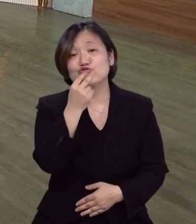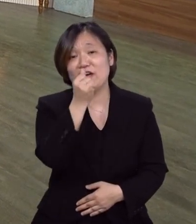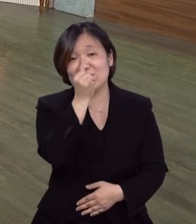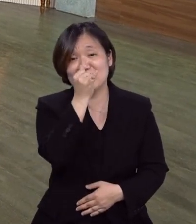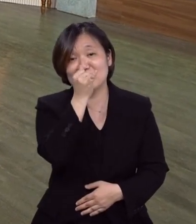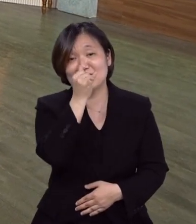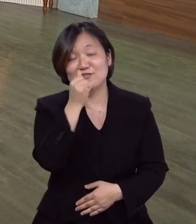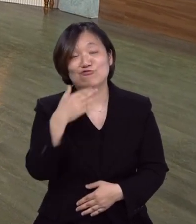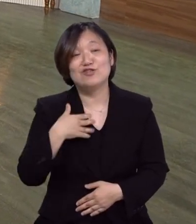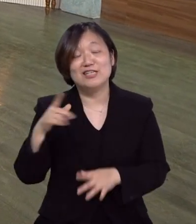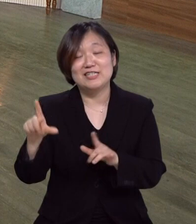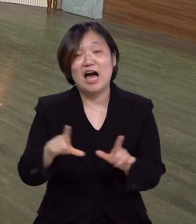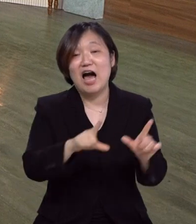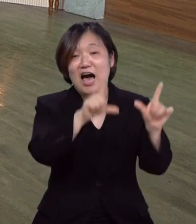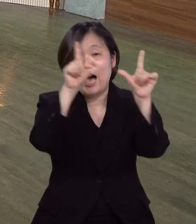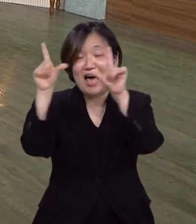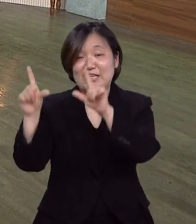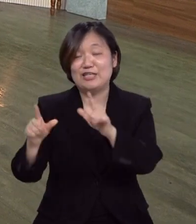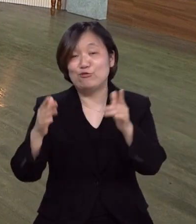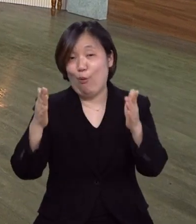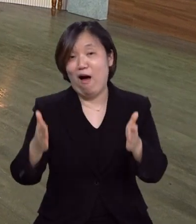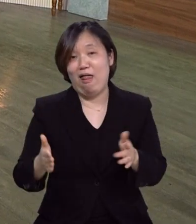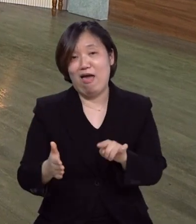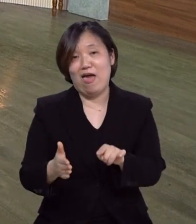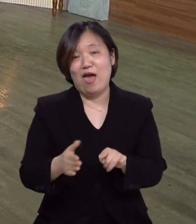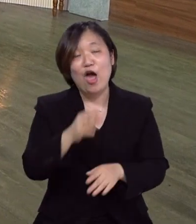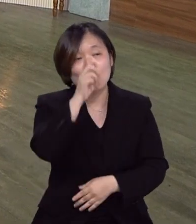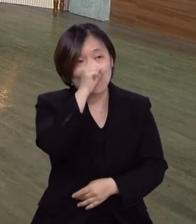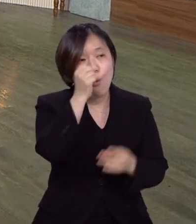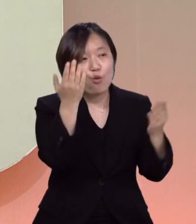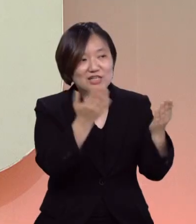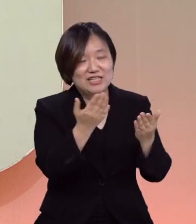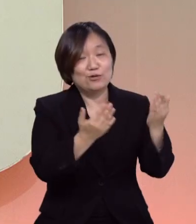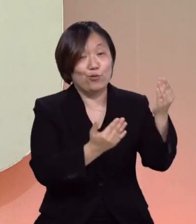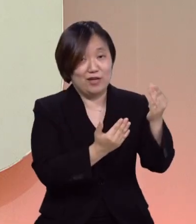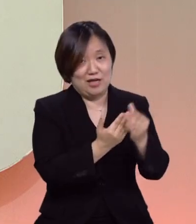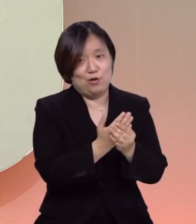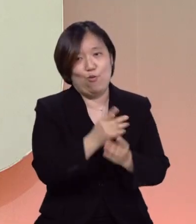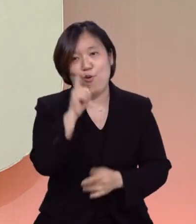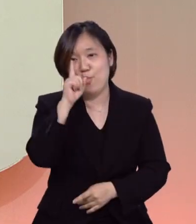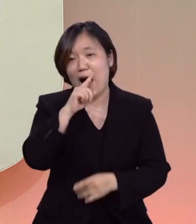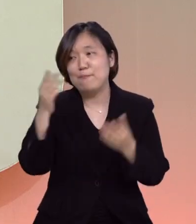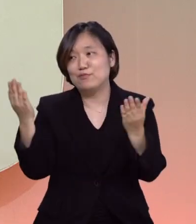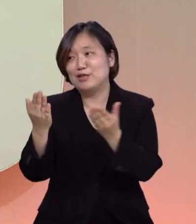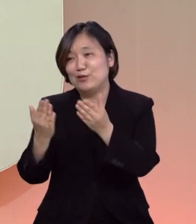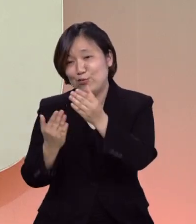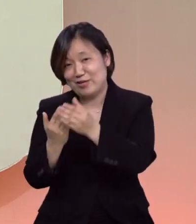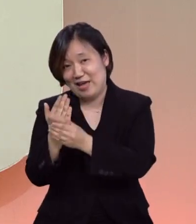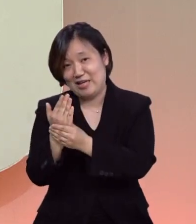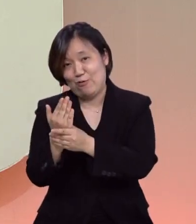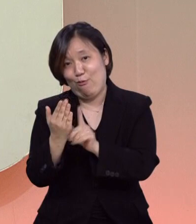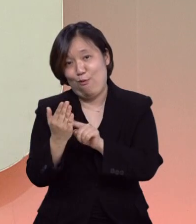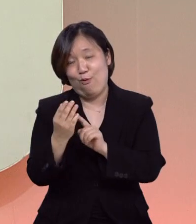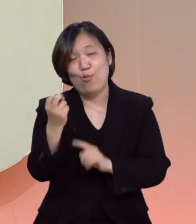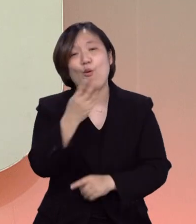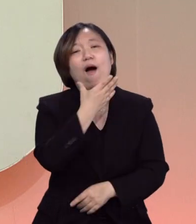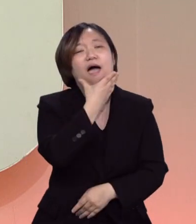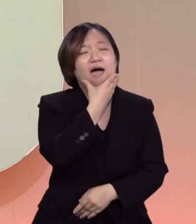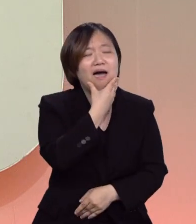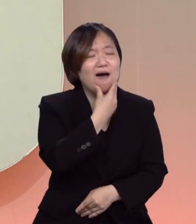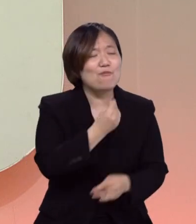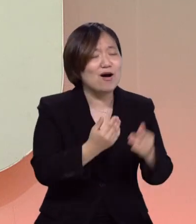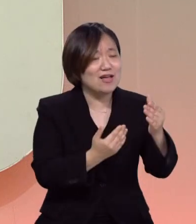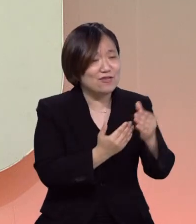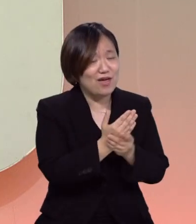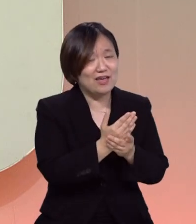살다 보면 좋은 일도 있고 나쁜 일도 있고 행복한 일도 있고 불행한